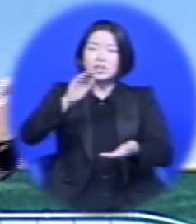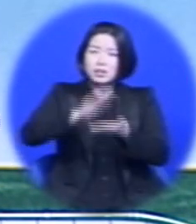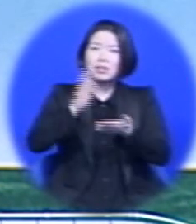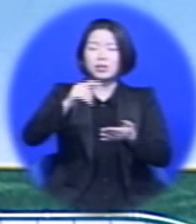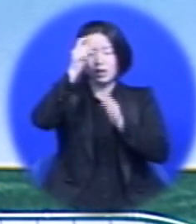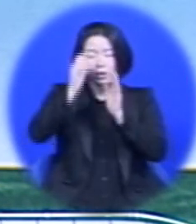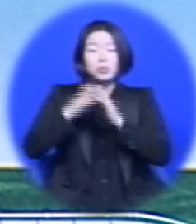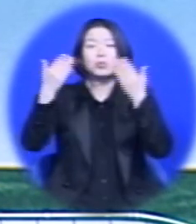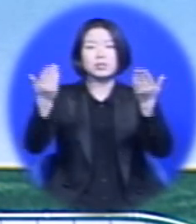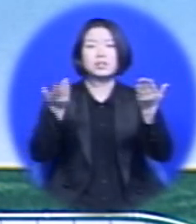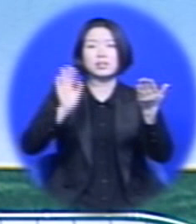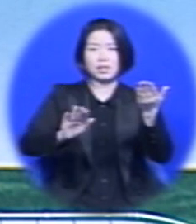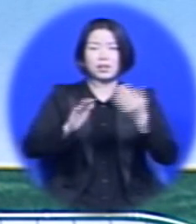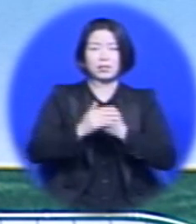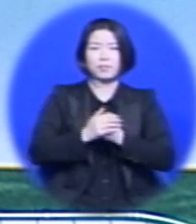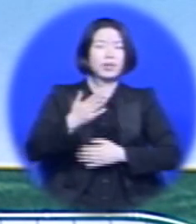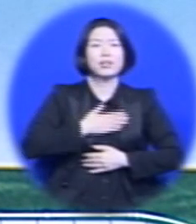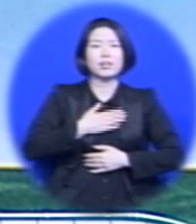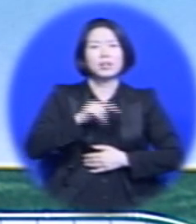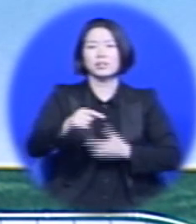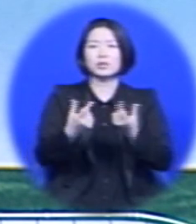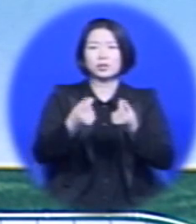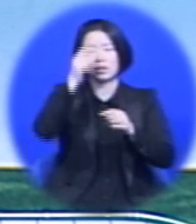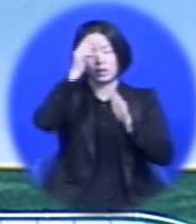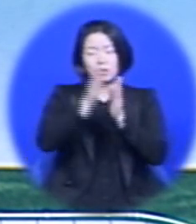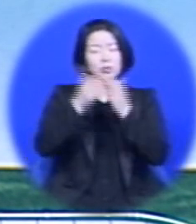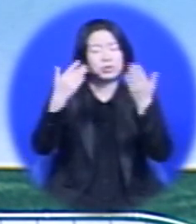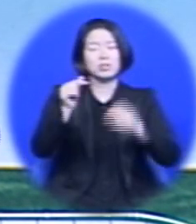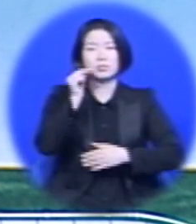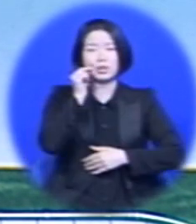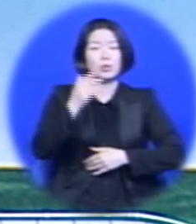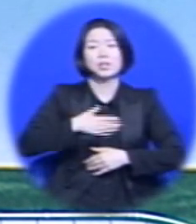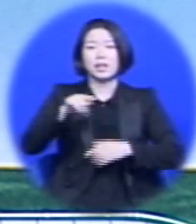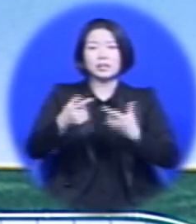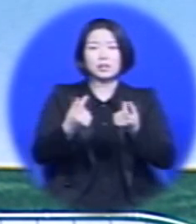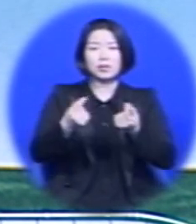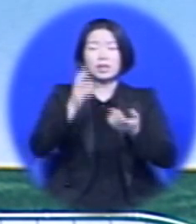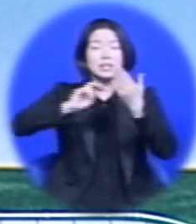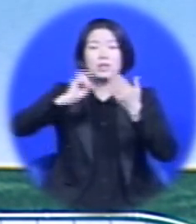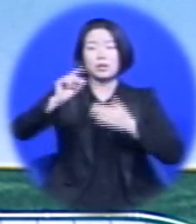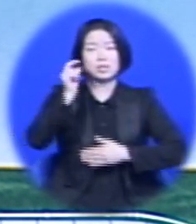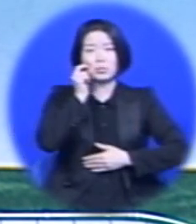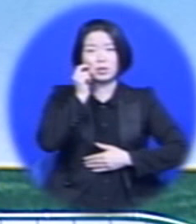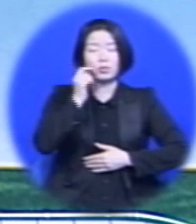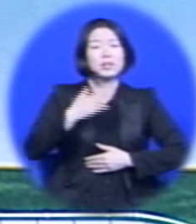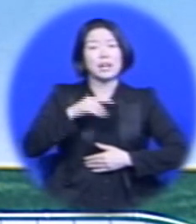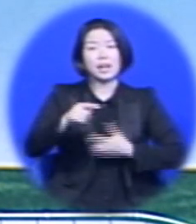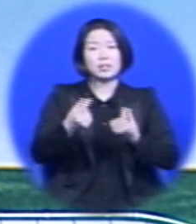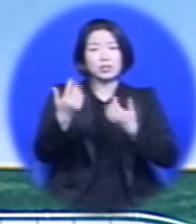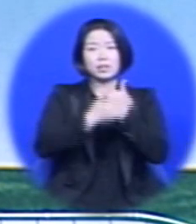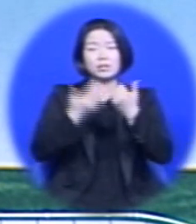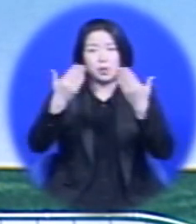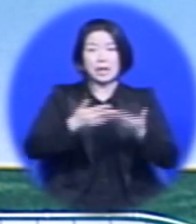뜨겁게 기도하는데 나는 그렇게 기도하지 못하고 나는 그렇게 찬송하지 못하고 나는 그렇게 은혜를 받지